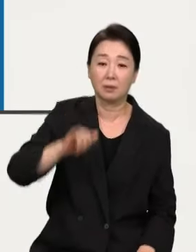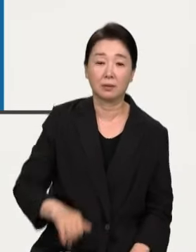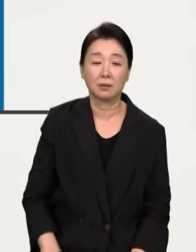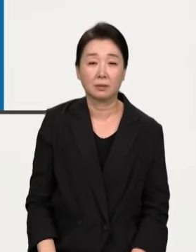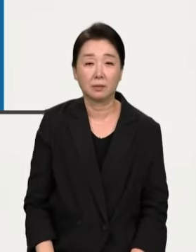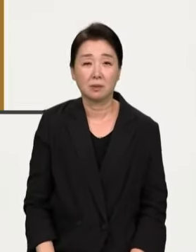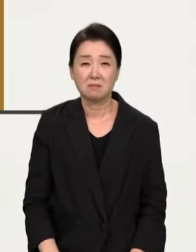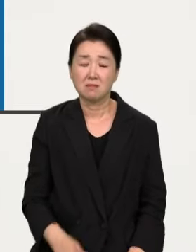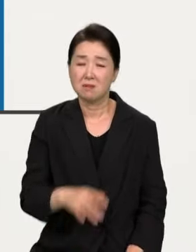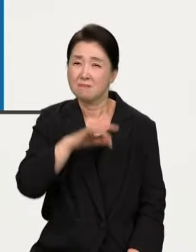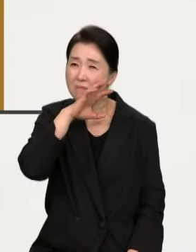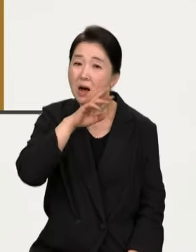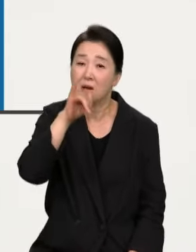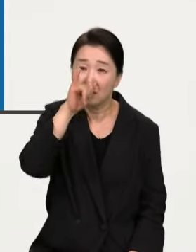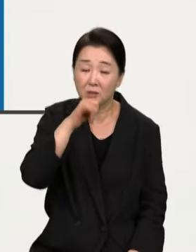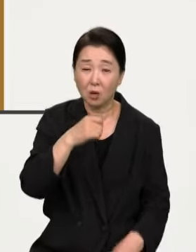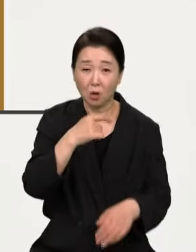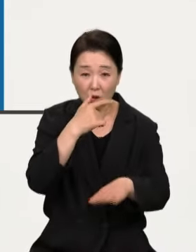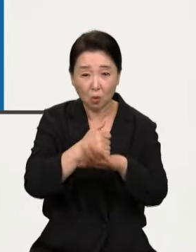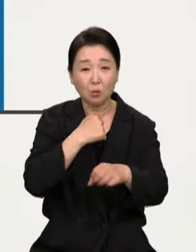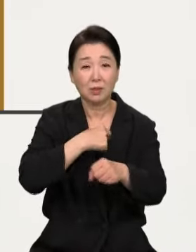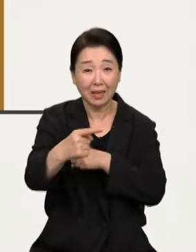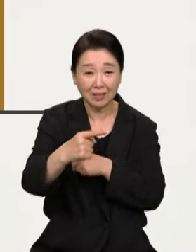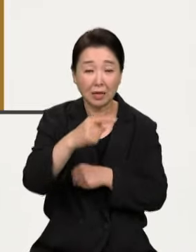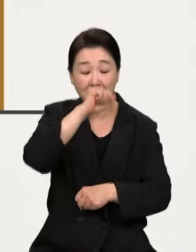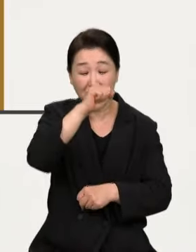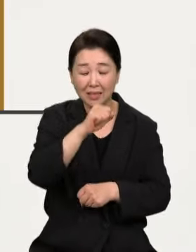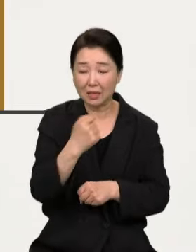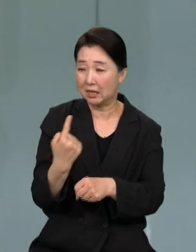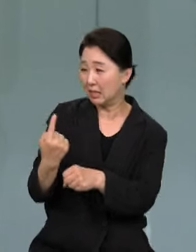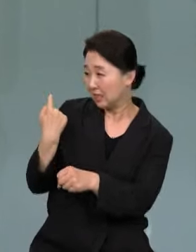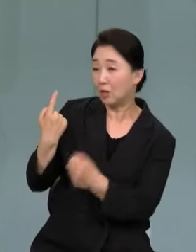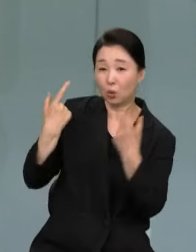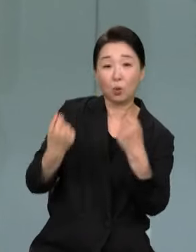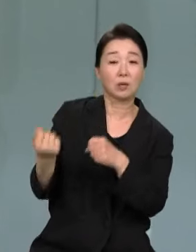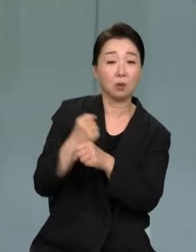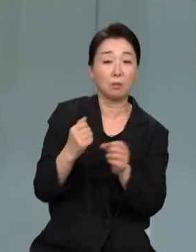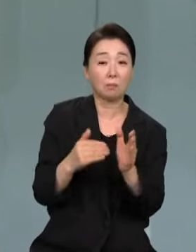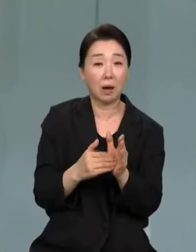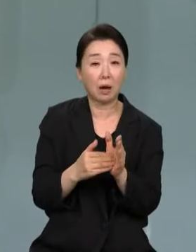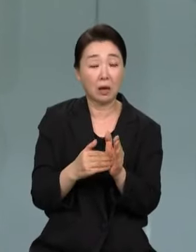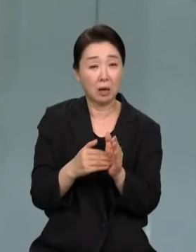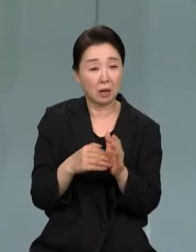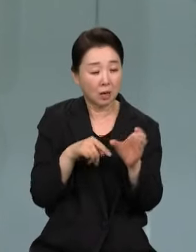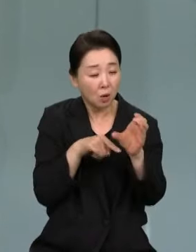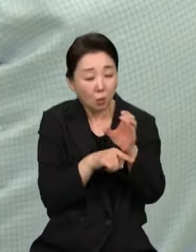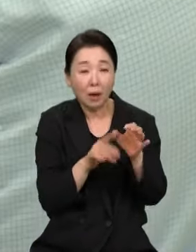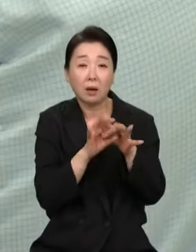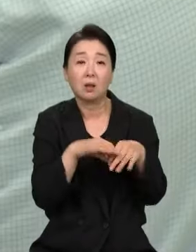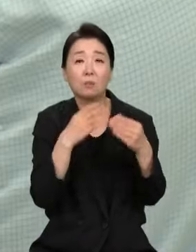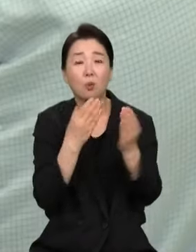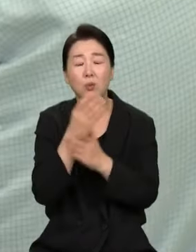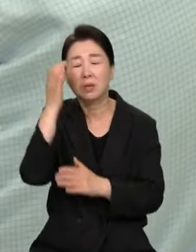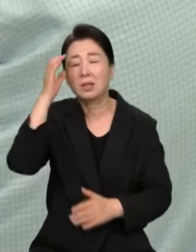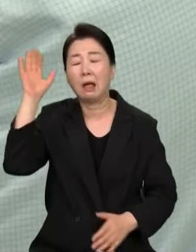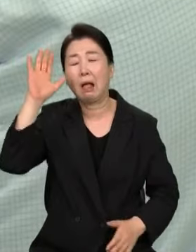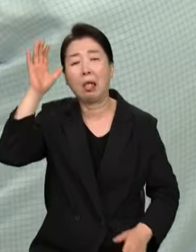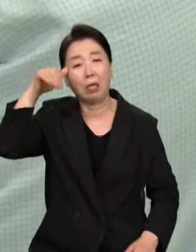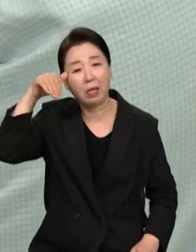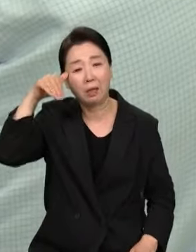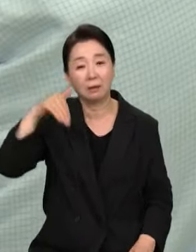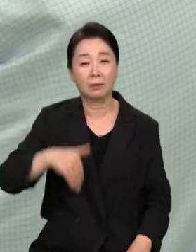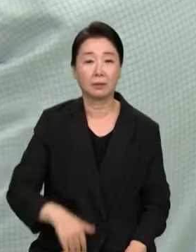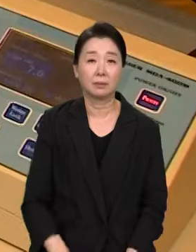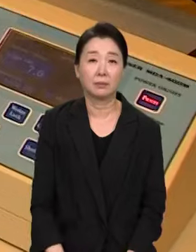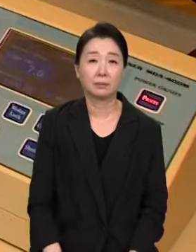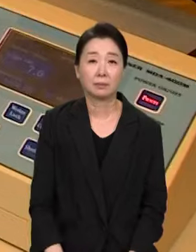논란 끝에 내년도 예산 규모는 다시 지난의 수준으로 회복했습니다 하지만 과학계 노조에 여전히 기대 미치지 못한다는 지적도